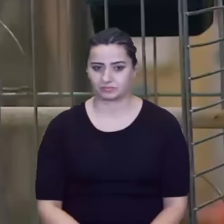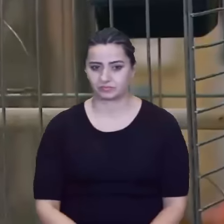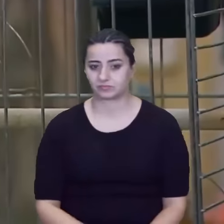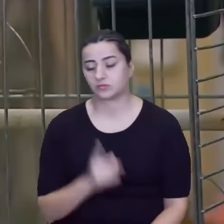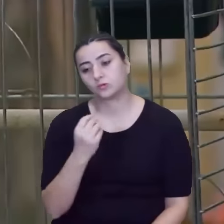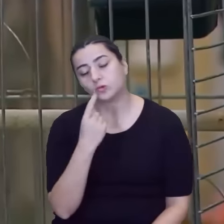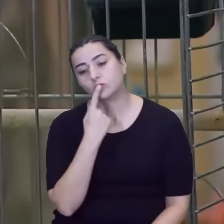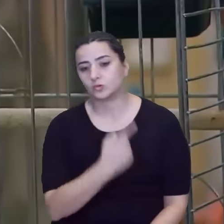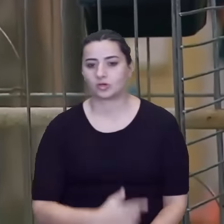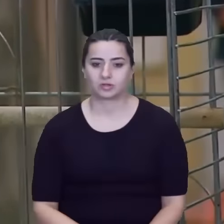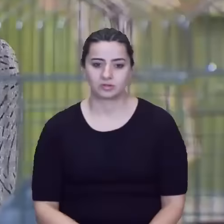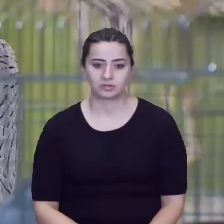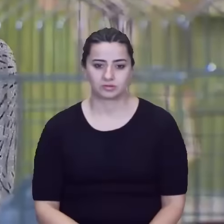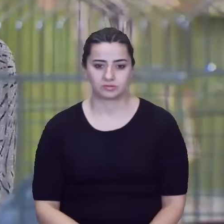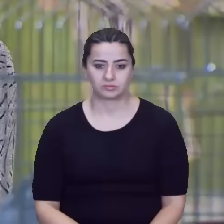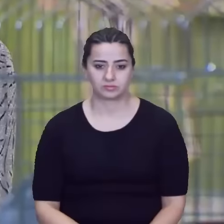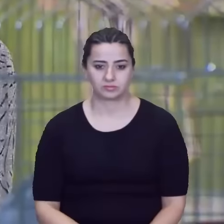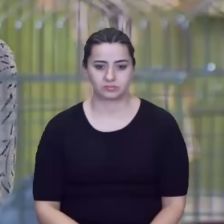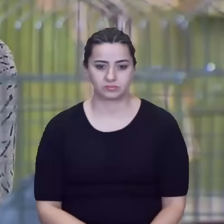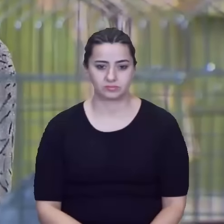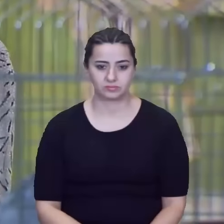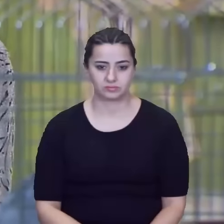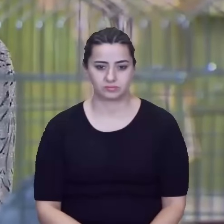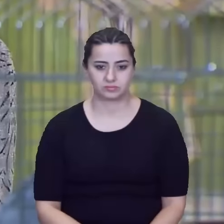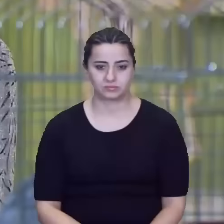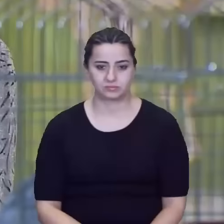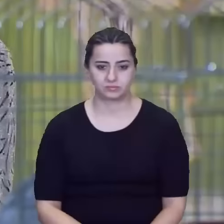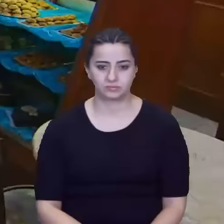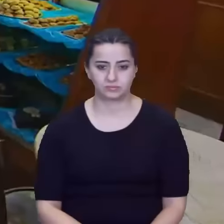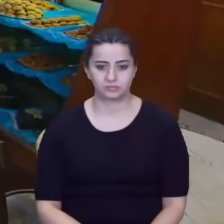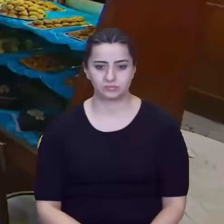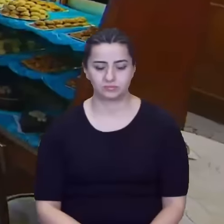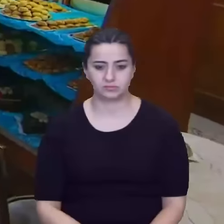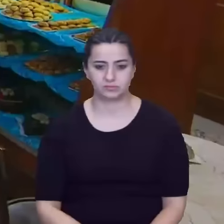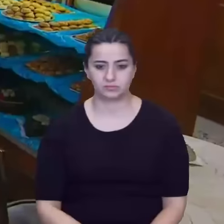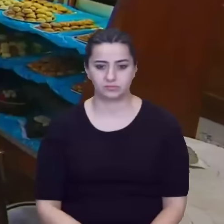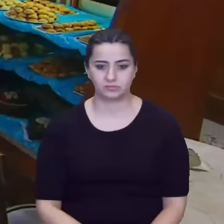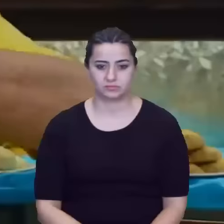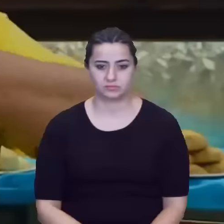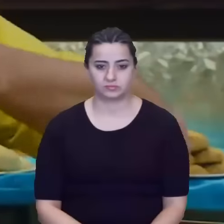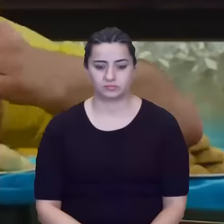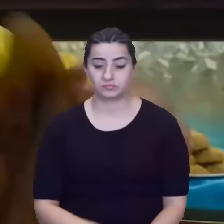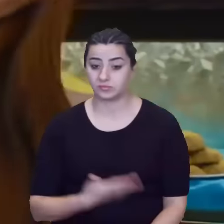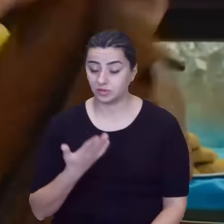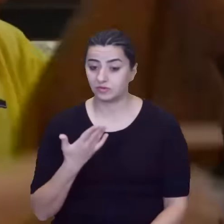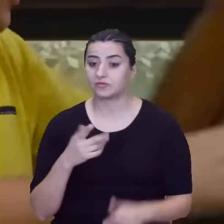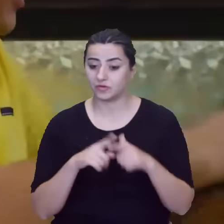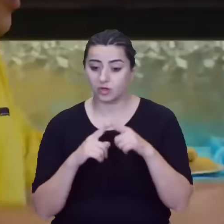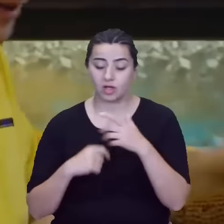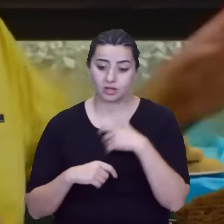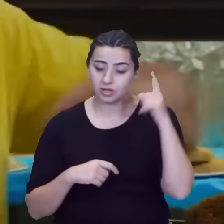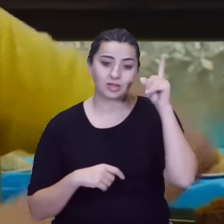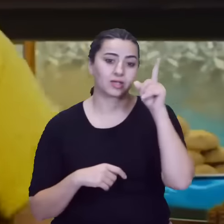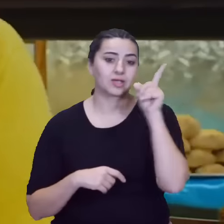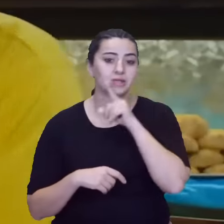Bana iltifat et Mesut. Yıldız gördün mü diye Spak'ı işaret etti. Vay be. Demek Fato Ana bunu